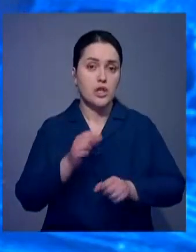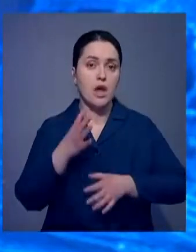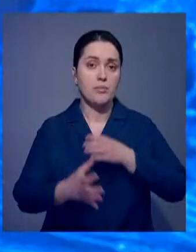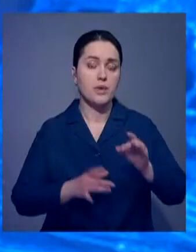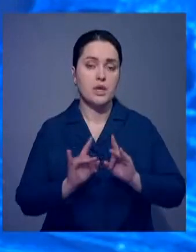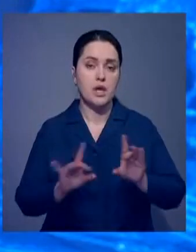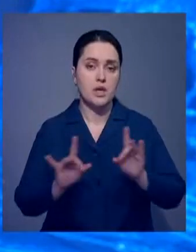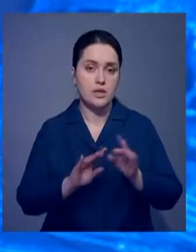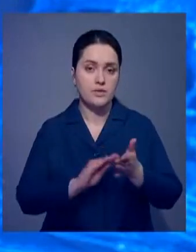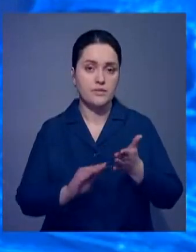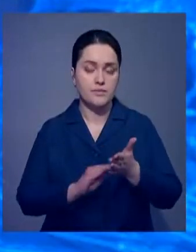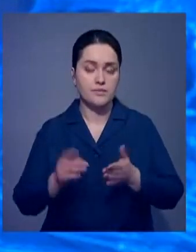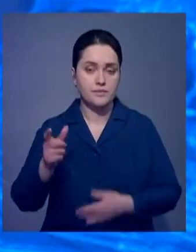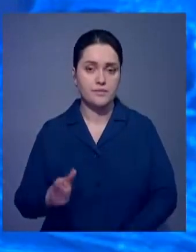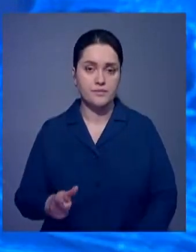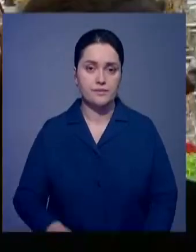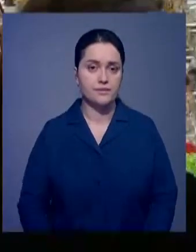планету, расскажет Алия Сыздыкова.